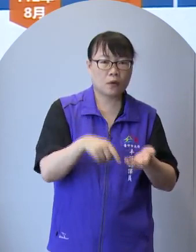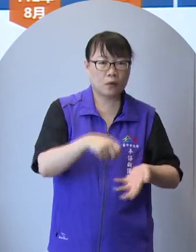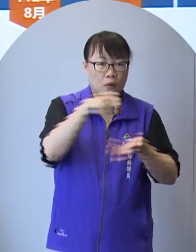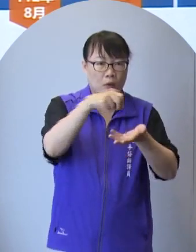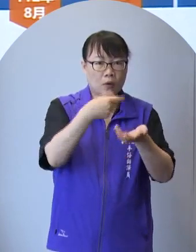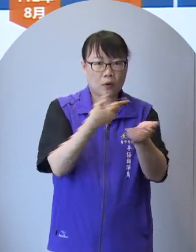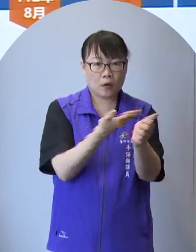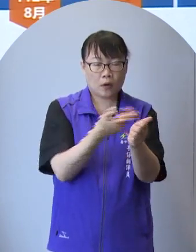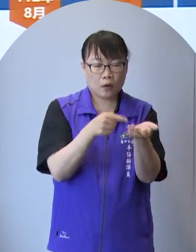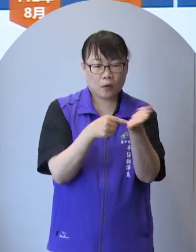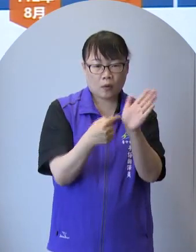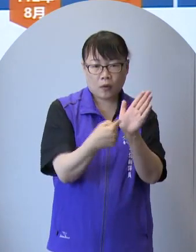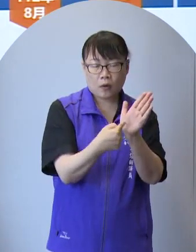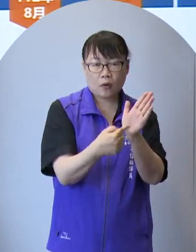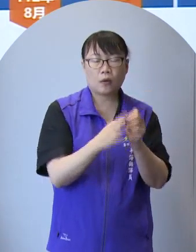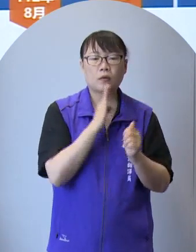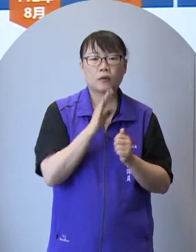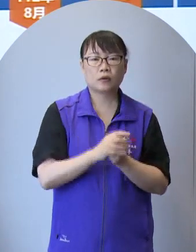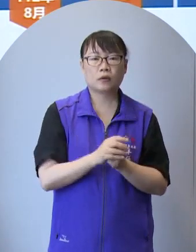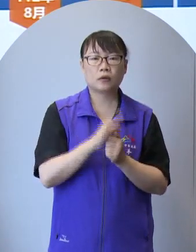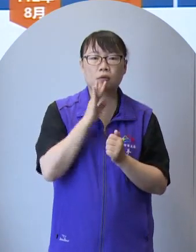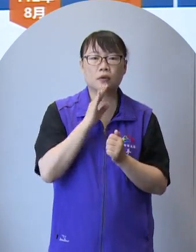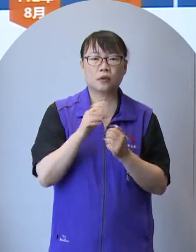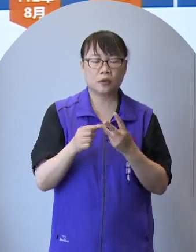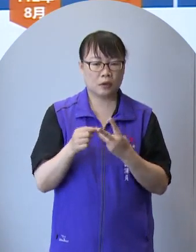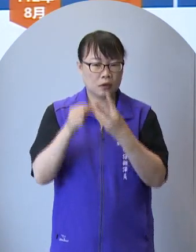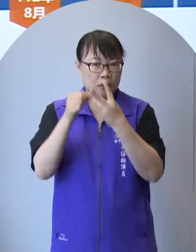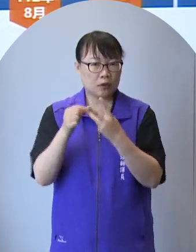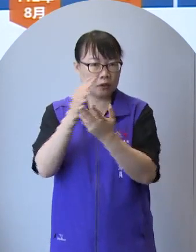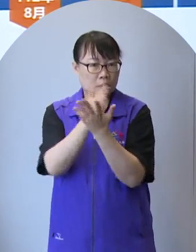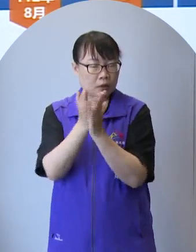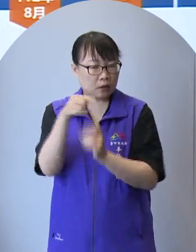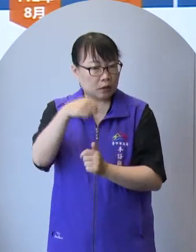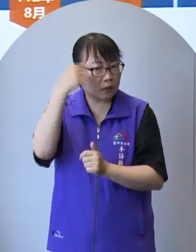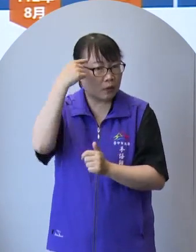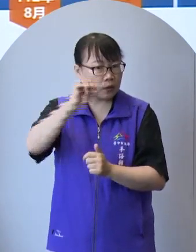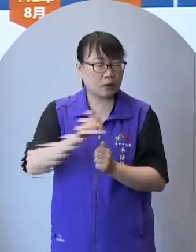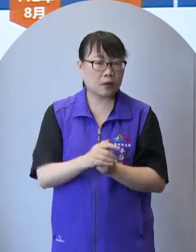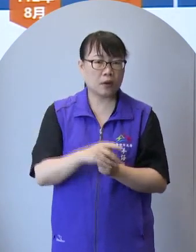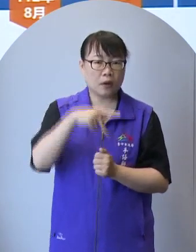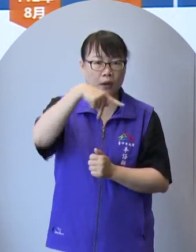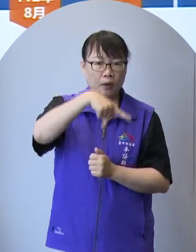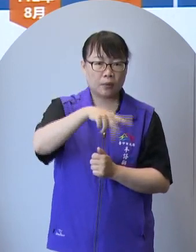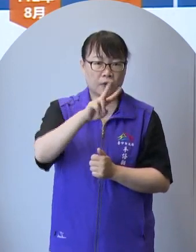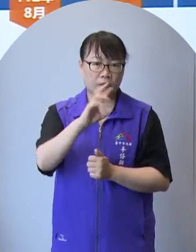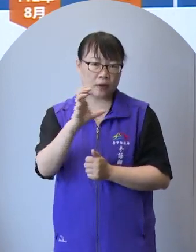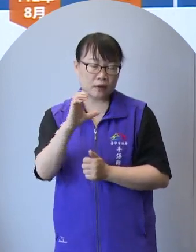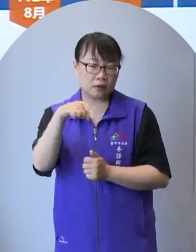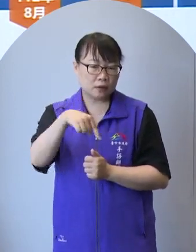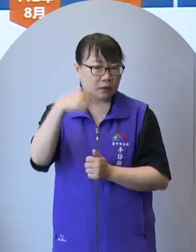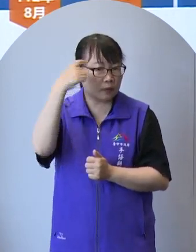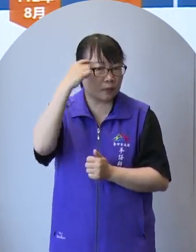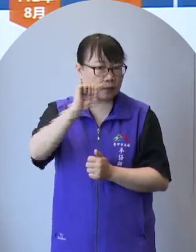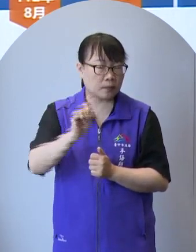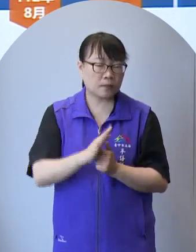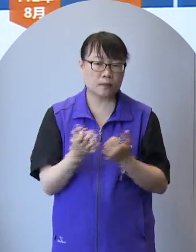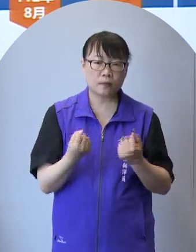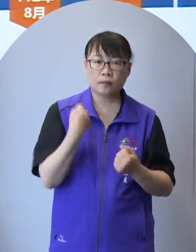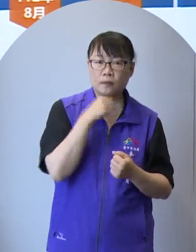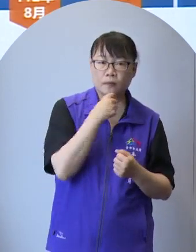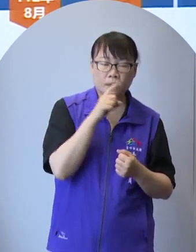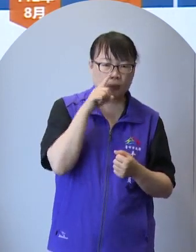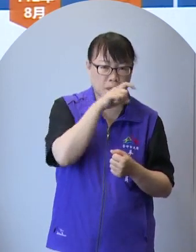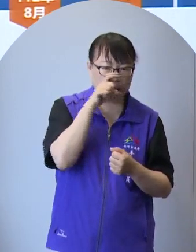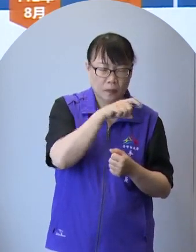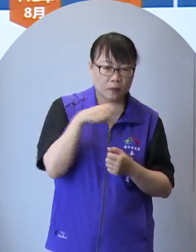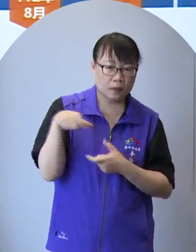装材料。那它是第三类，好，第三类。所谓 PVC 啊，因为它有那个 C， 就是含氯。它在我们台湾大部分垃圾处